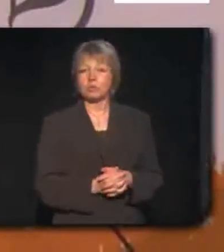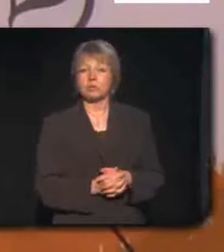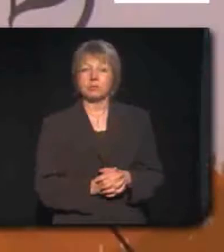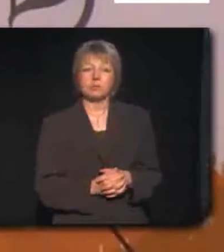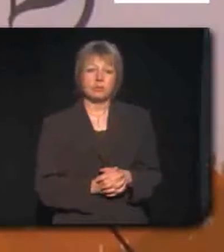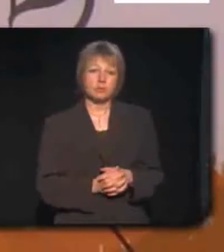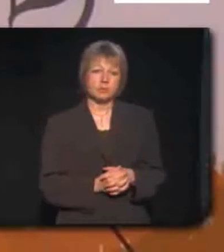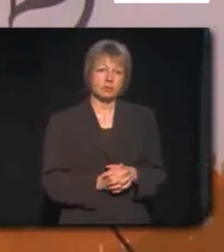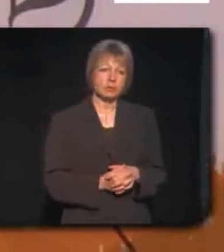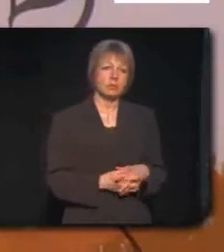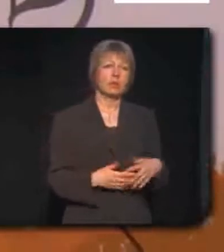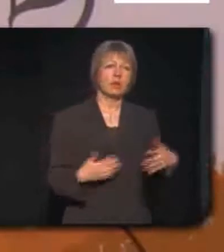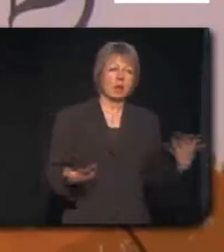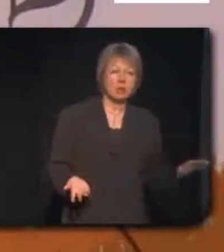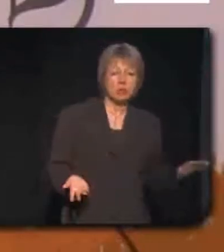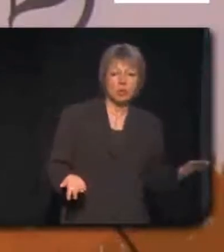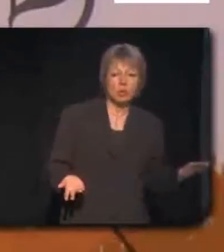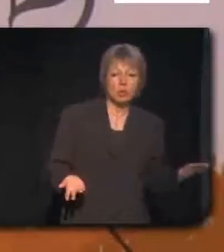jetzt also